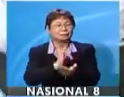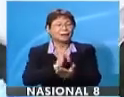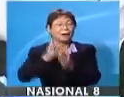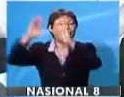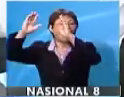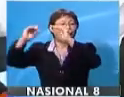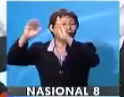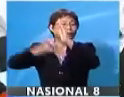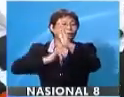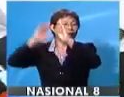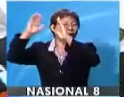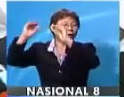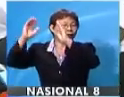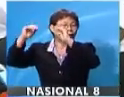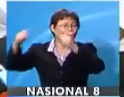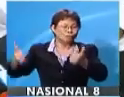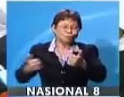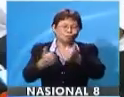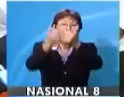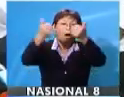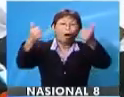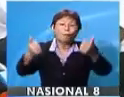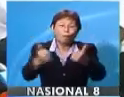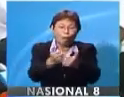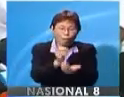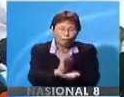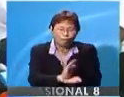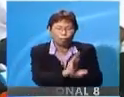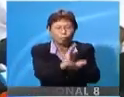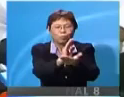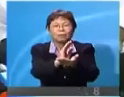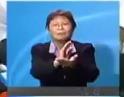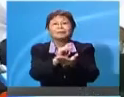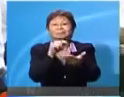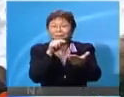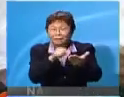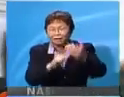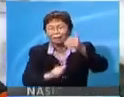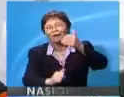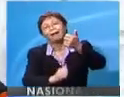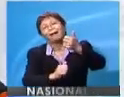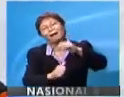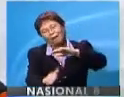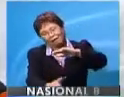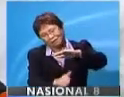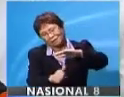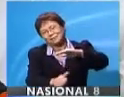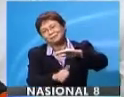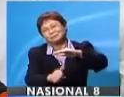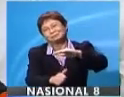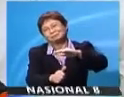harap kejohanan ini dapat menjadi asas kepada